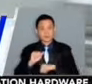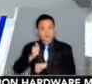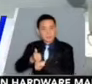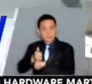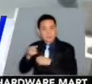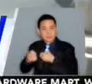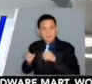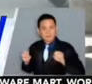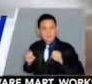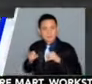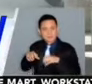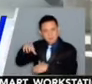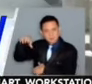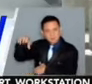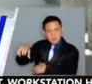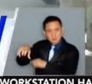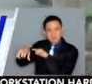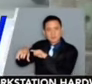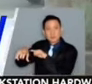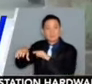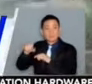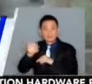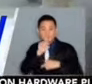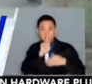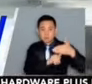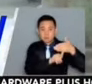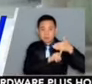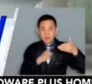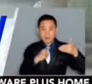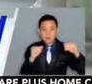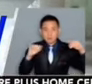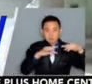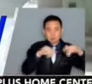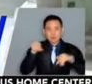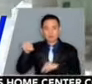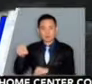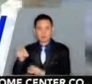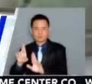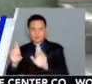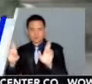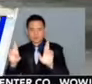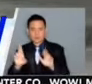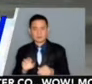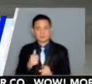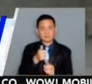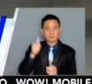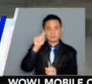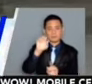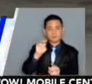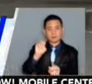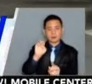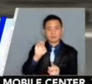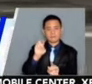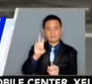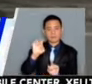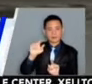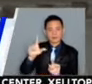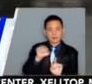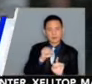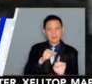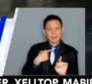ang nakaplanong kilos protesta. Ayon naman kay Manibela Chairman Mar Valbuena, tila nagkamali raw sila nang itinimbre nila